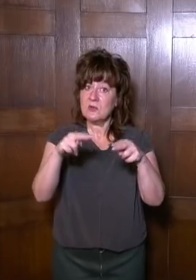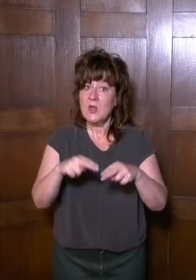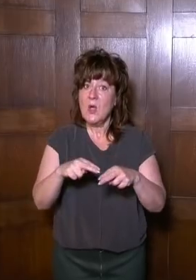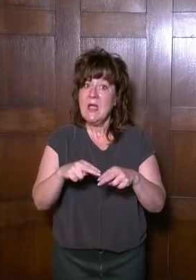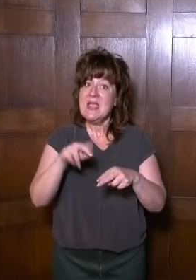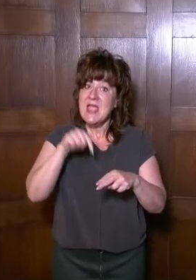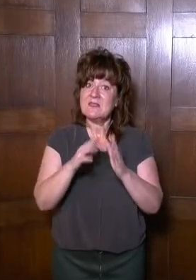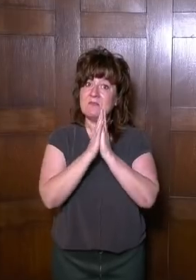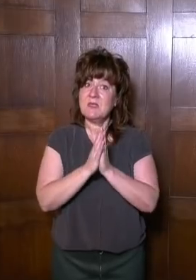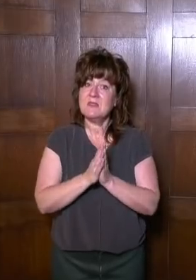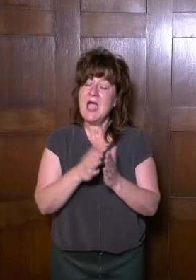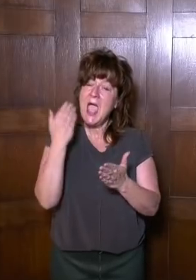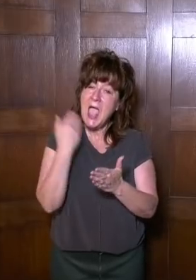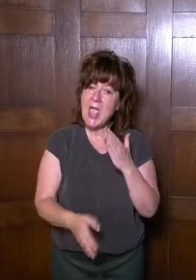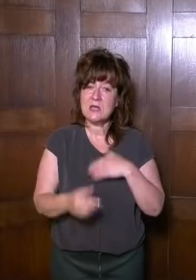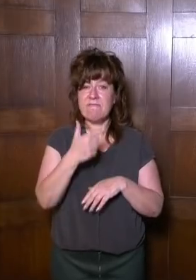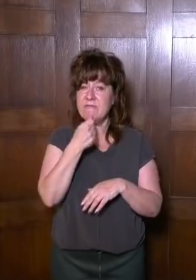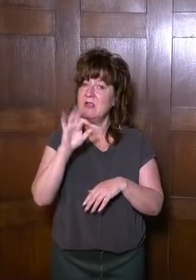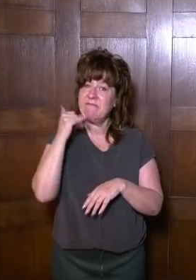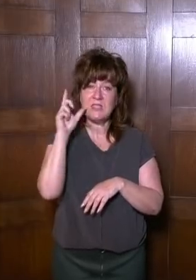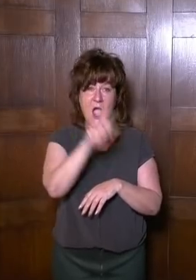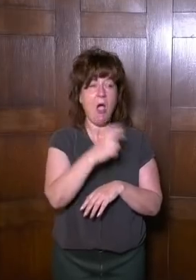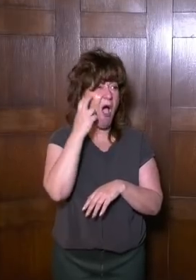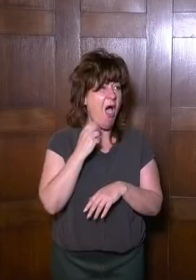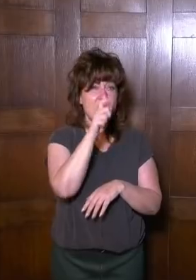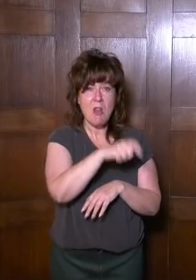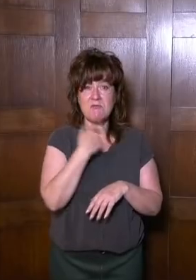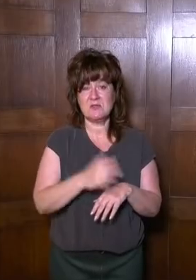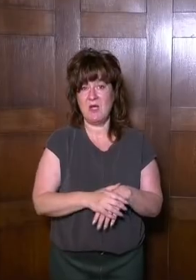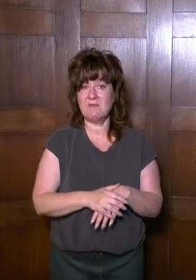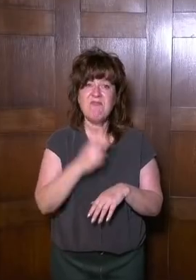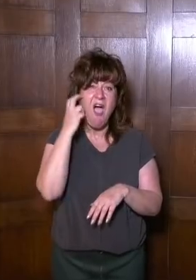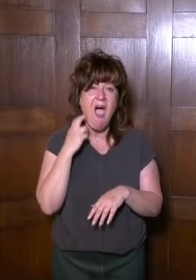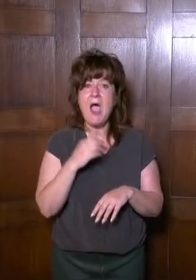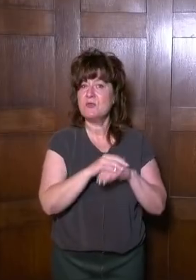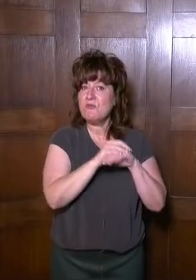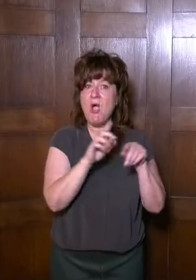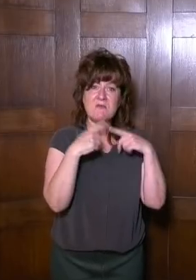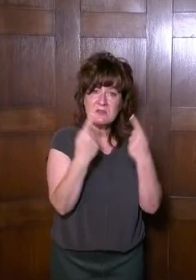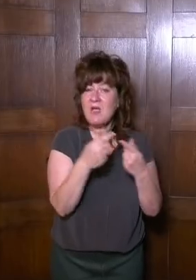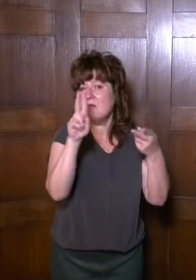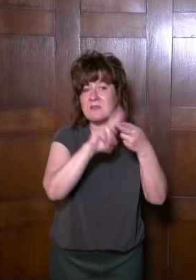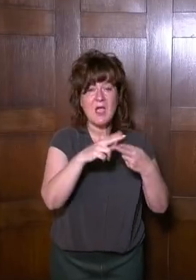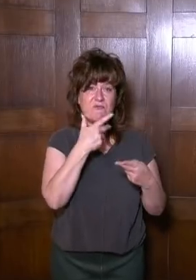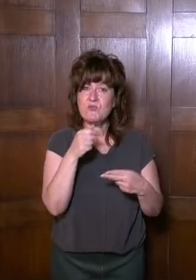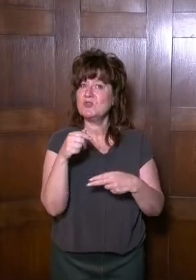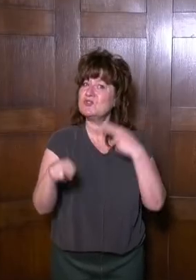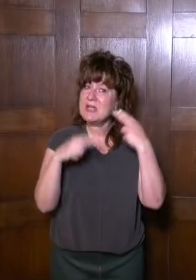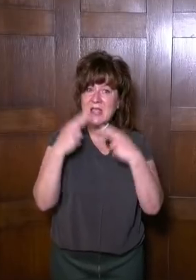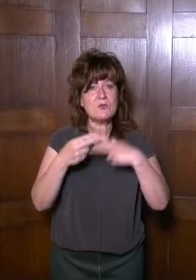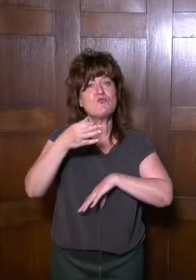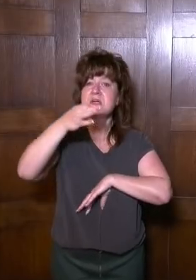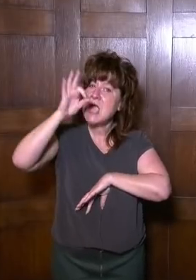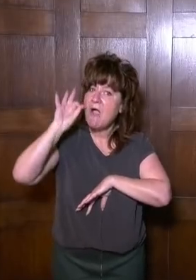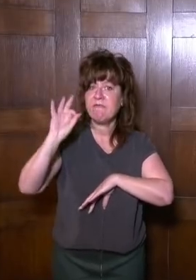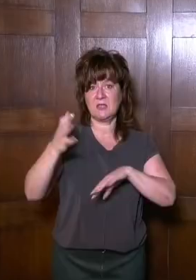uns doch auch mal raus wieder, uns Alte, und lasst uns alte Freundeskreise treffen, lasst uns zu einem Gastronomen fahren, zum Kaffee